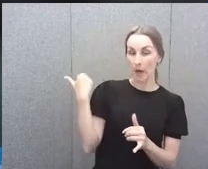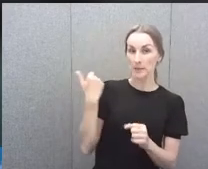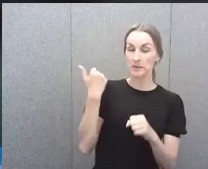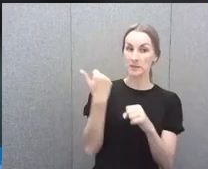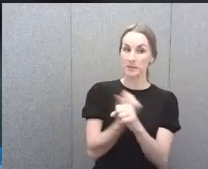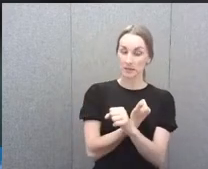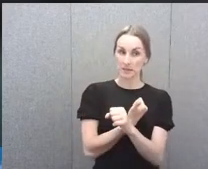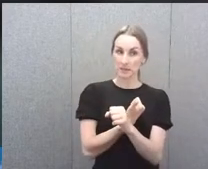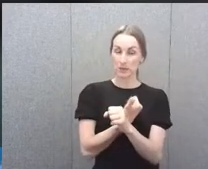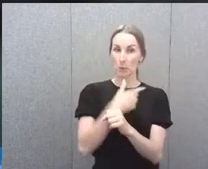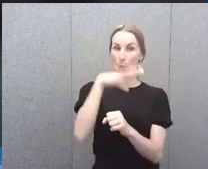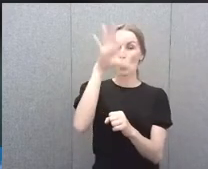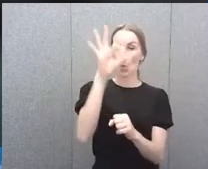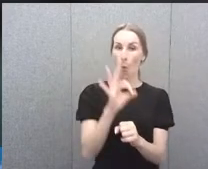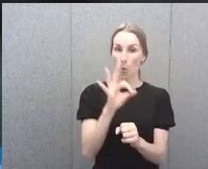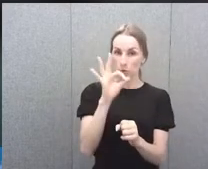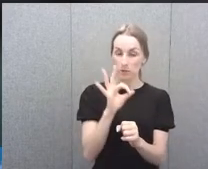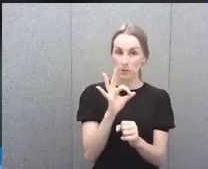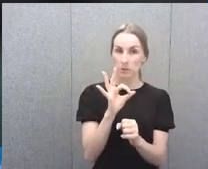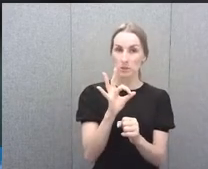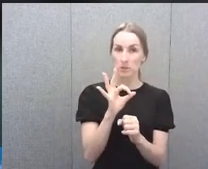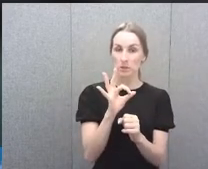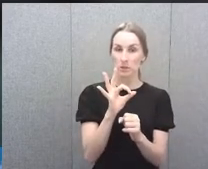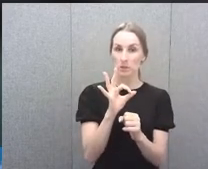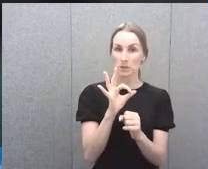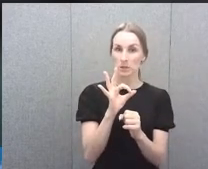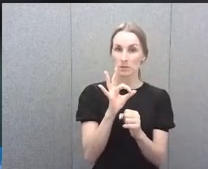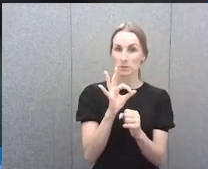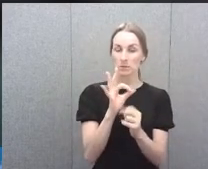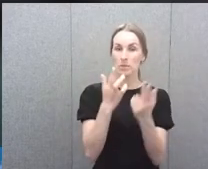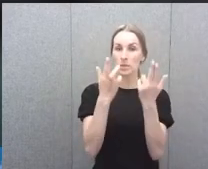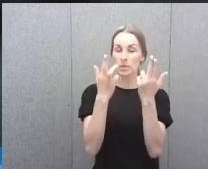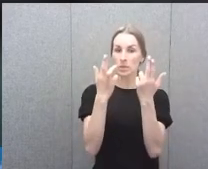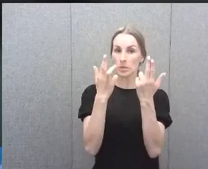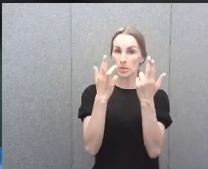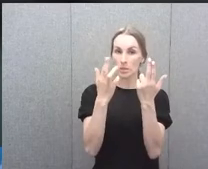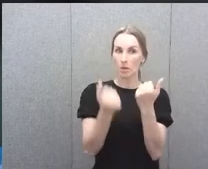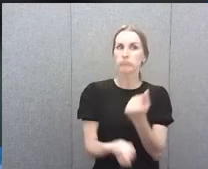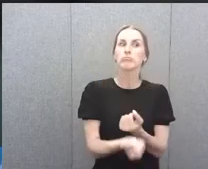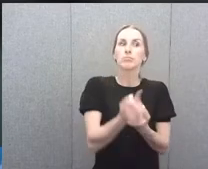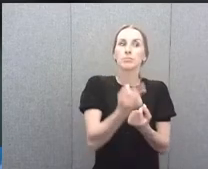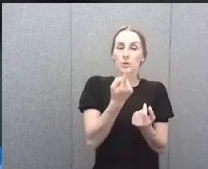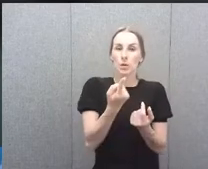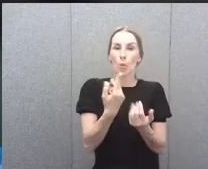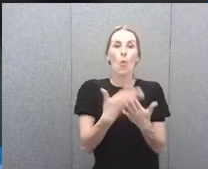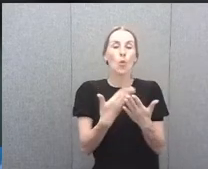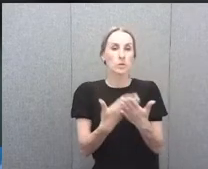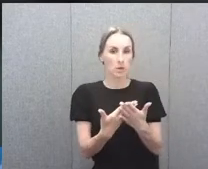Мы видим увеличение с 20 до 35% в последние 5 лет.